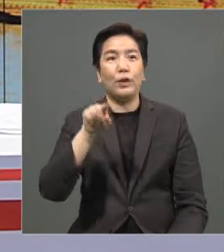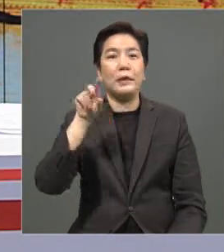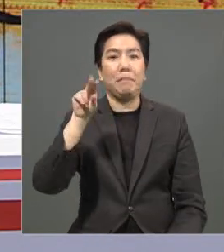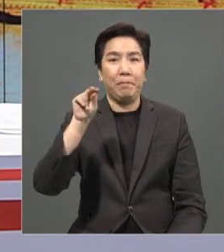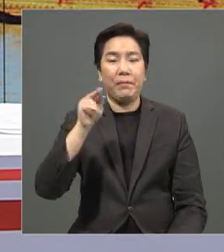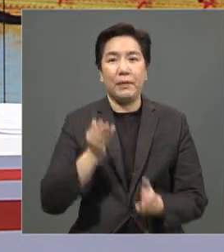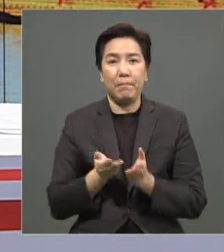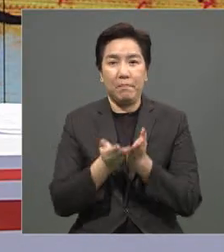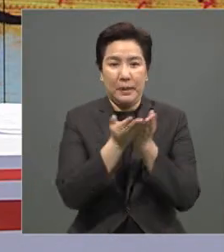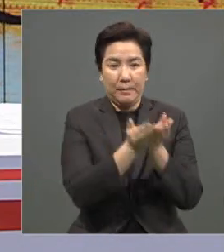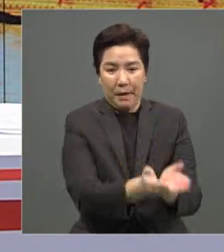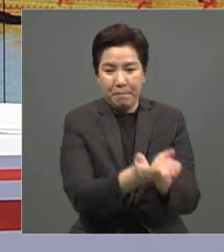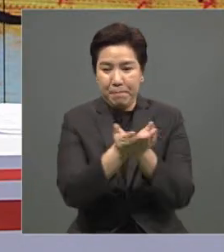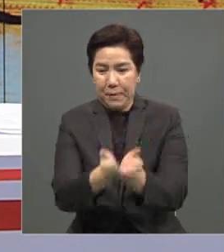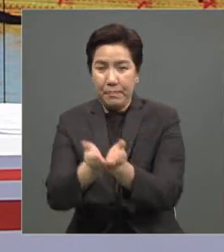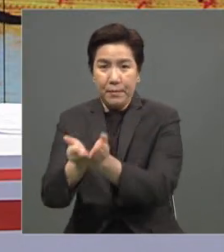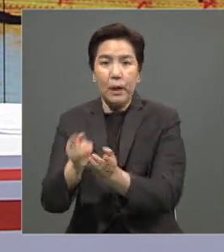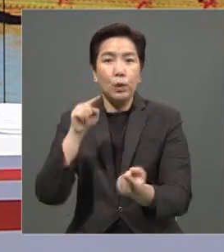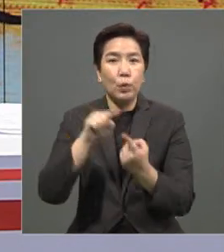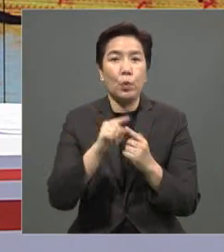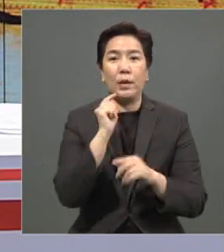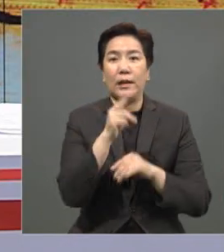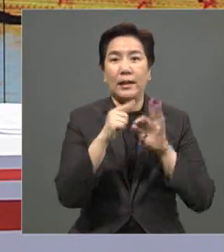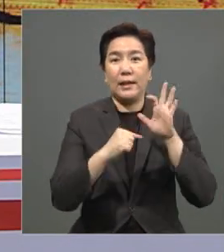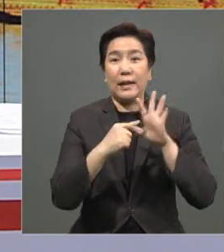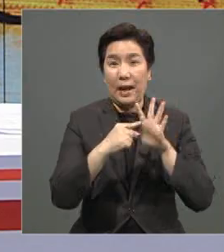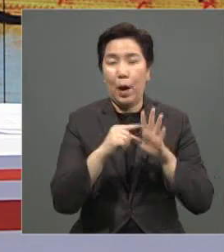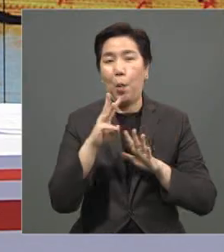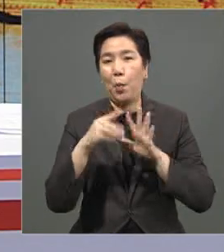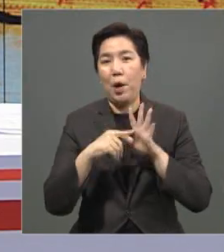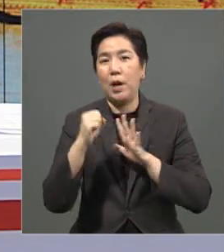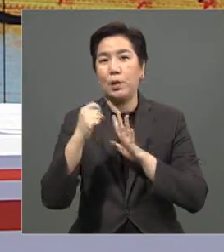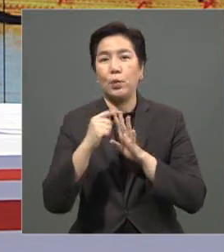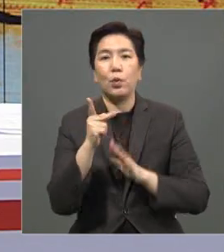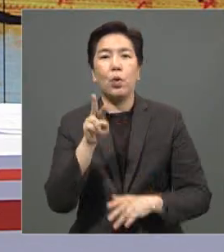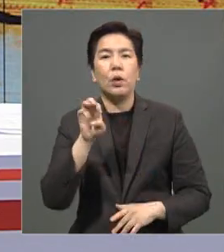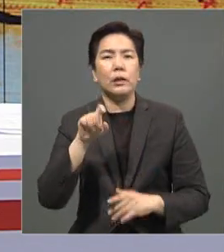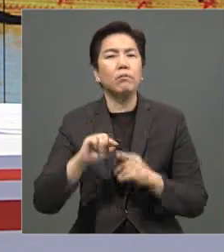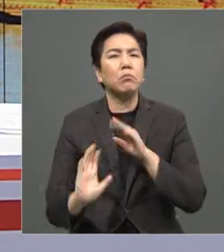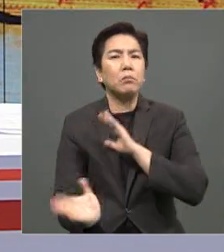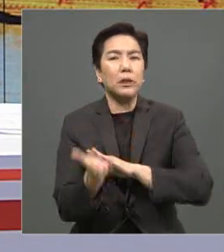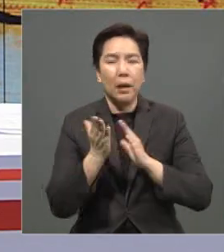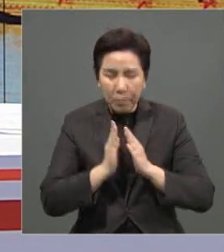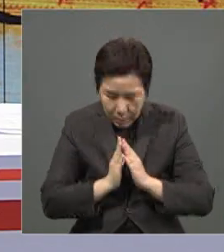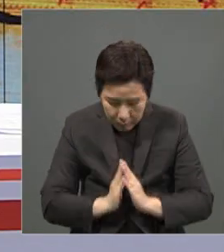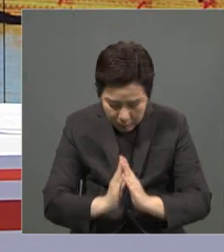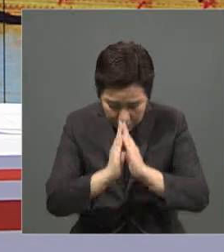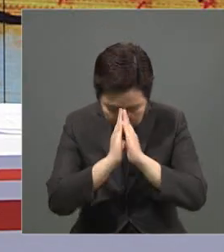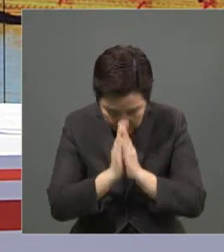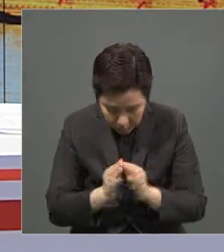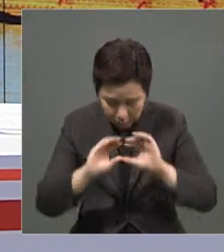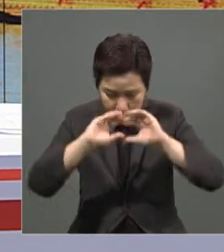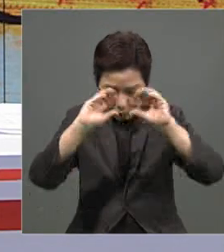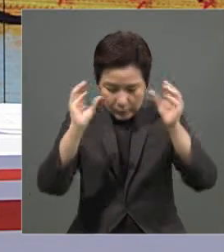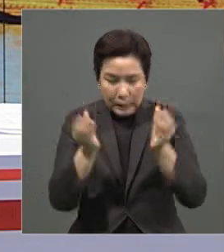พื่อจะไปตั้งขบวนนะครับที่ท่าวาสุกรีหลังจากที่เมื่อช่วงเช้าที่ผ่านมาได้มีพิธีบวงสรวงพระภูมิเจ้าที่แล้วก็เส้นไหว้แ